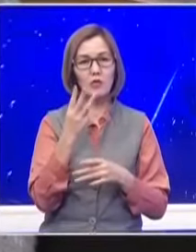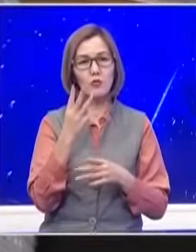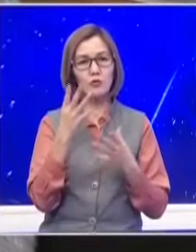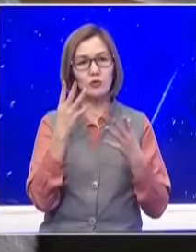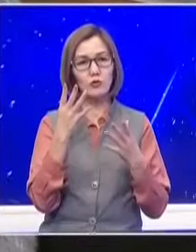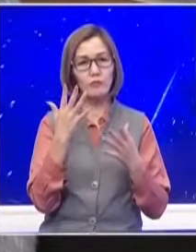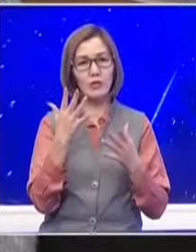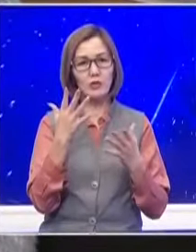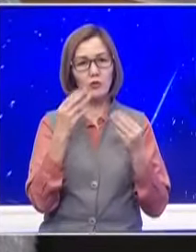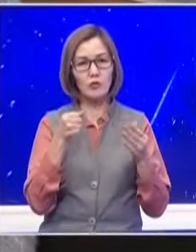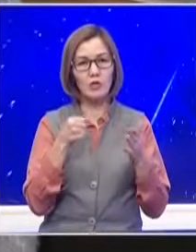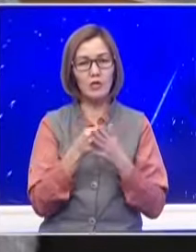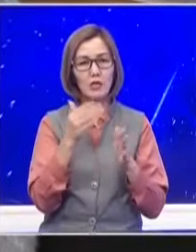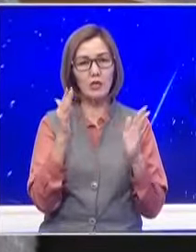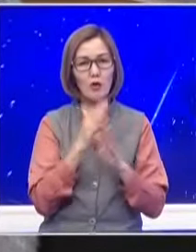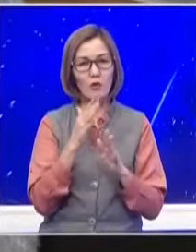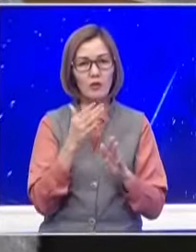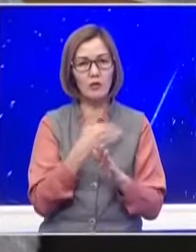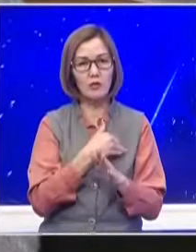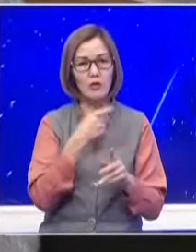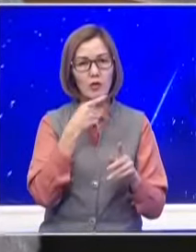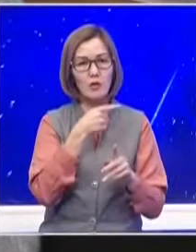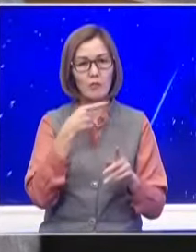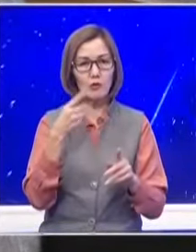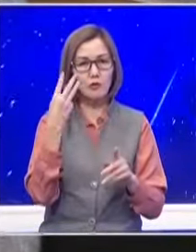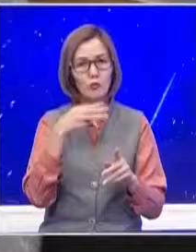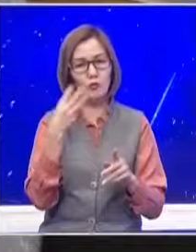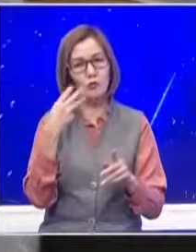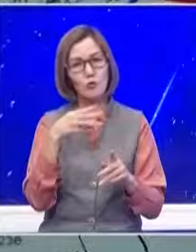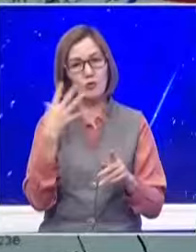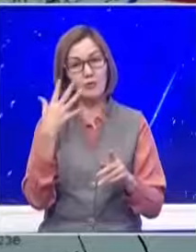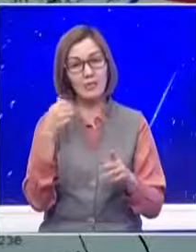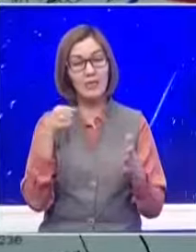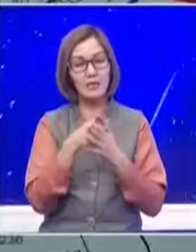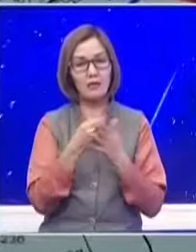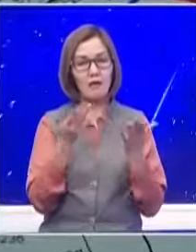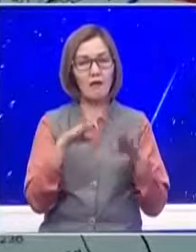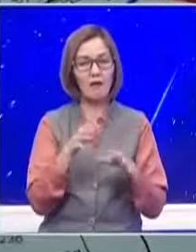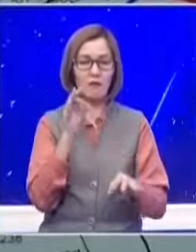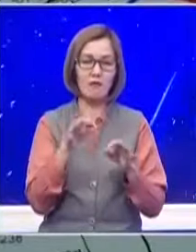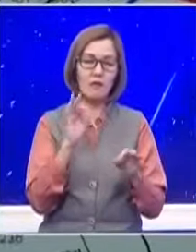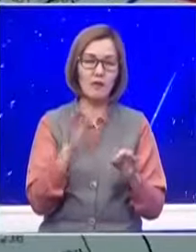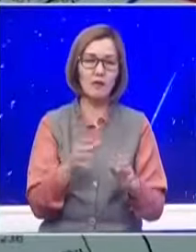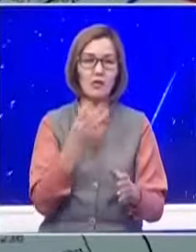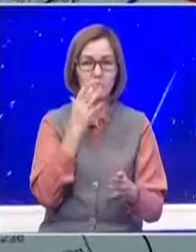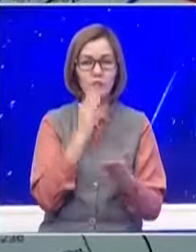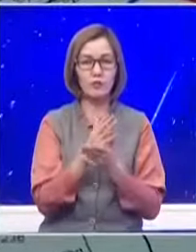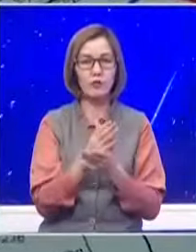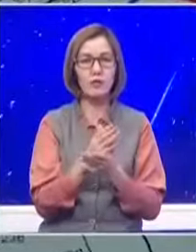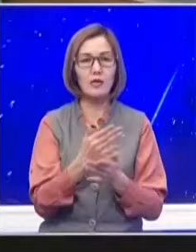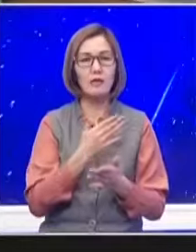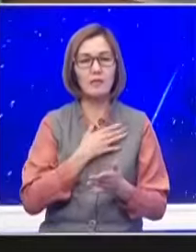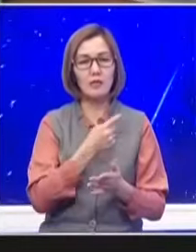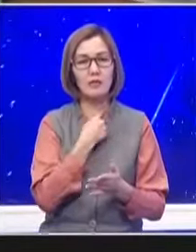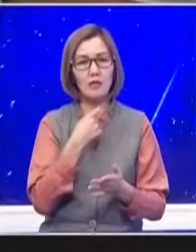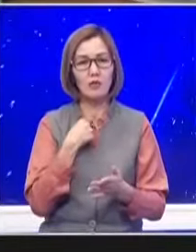2-3-5 күнге дейін ауа температурасы 30-35 градусқа дейін төмендейді. Қалған күндері норма шамасында болады. Біздің Талдықорғанда